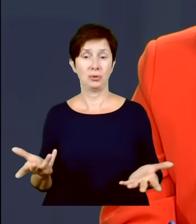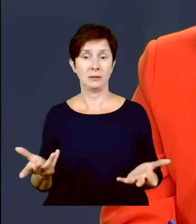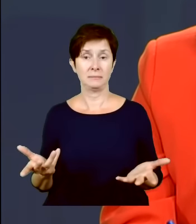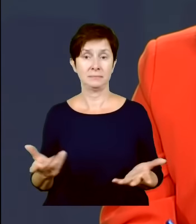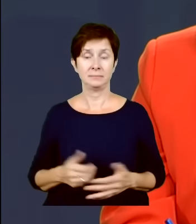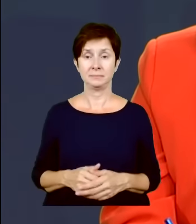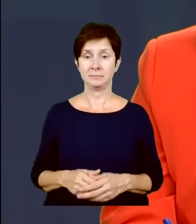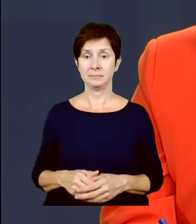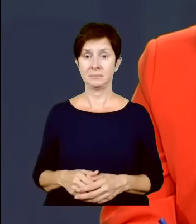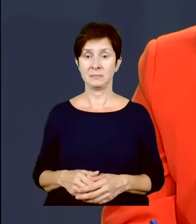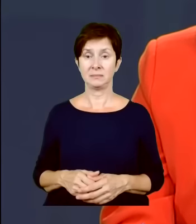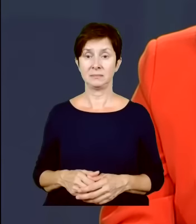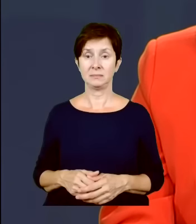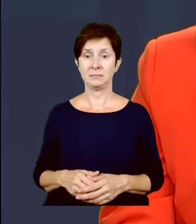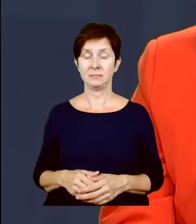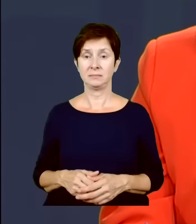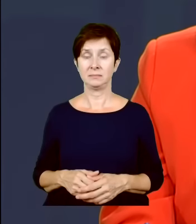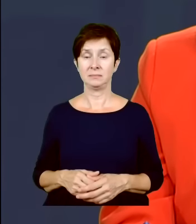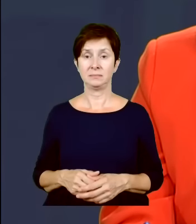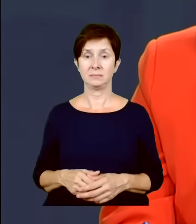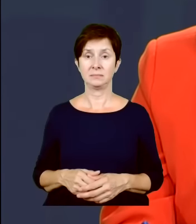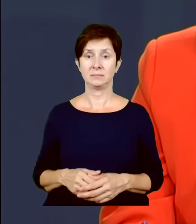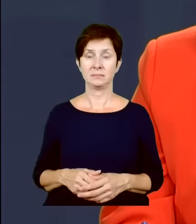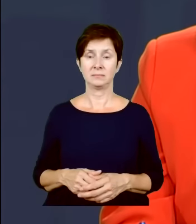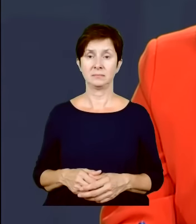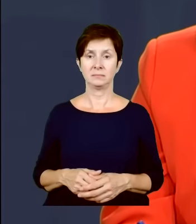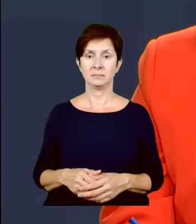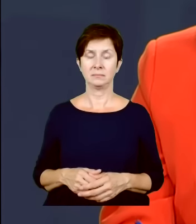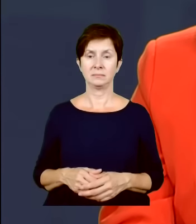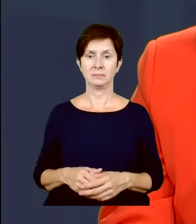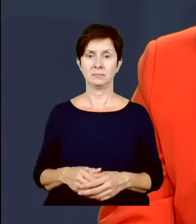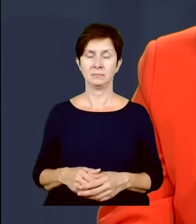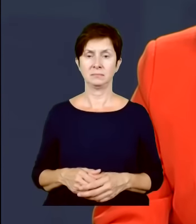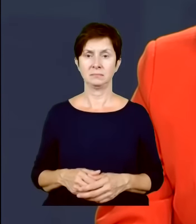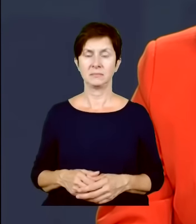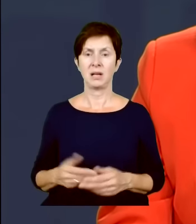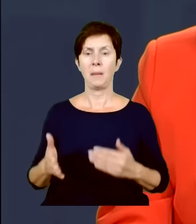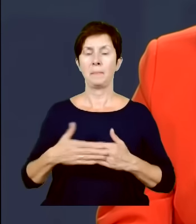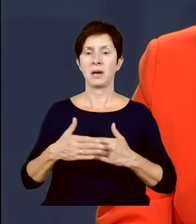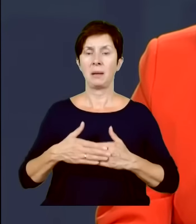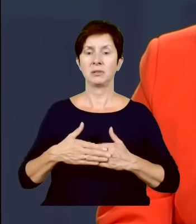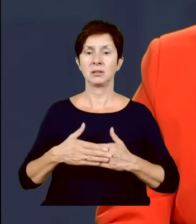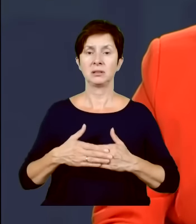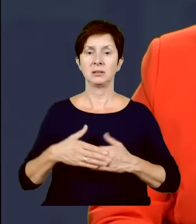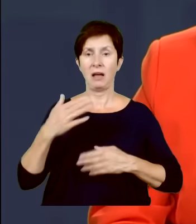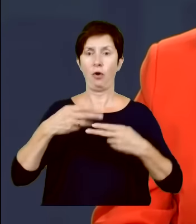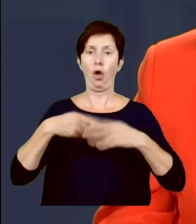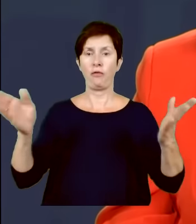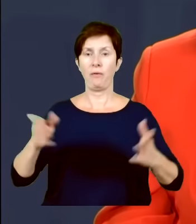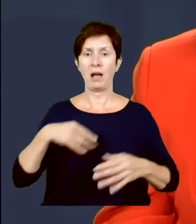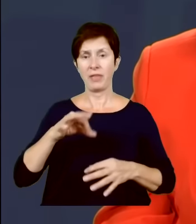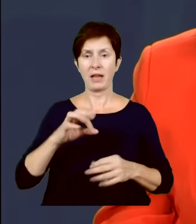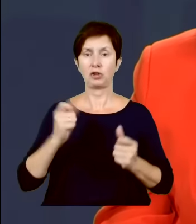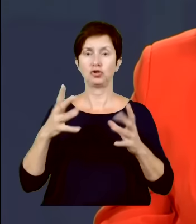gdzie do tej bramki były zamknięte za chwilę będą otwarte i trzeba będzie co 10 km płacić